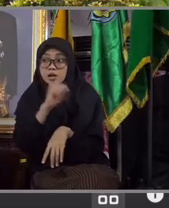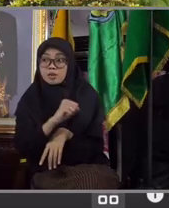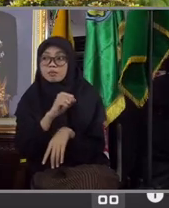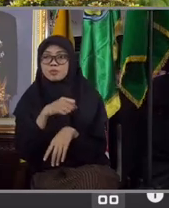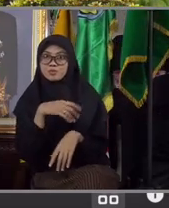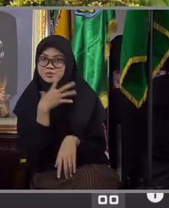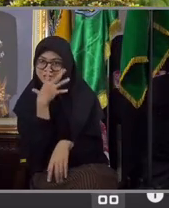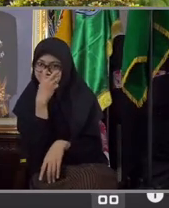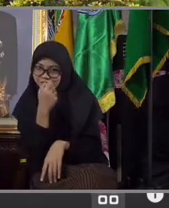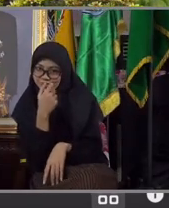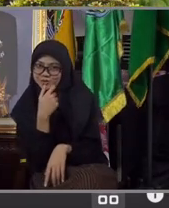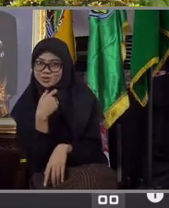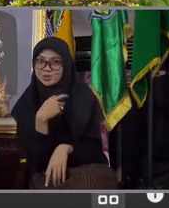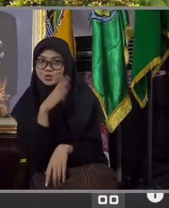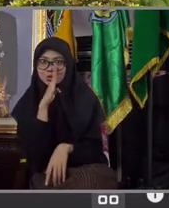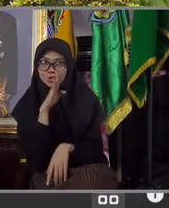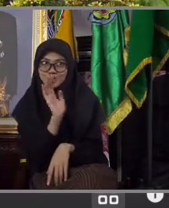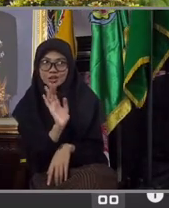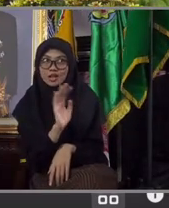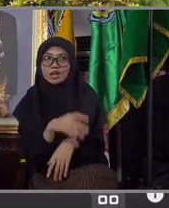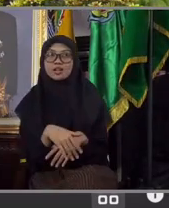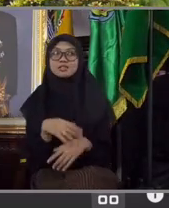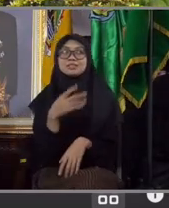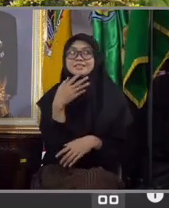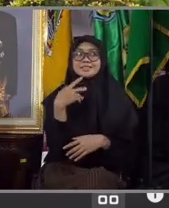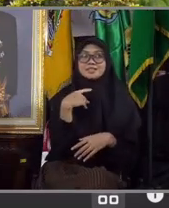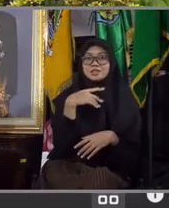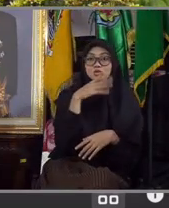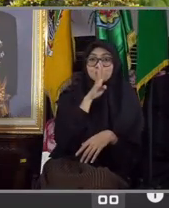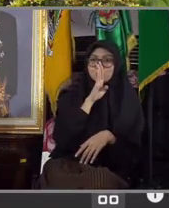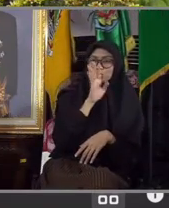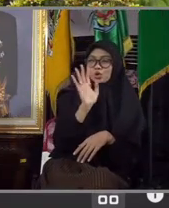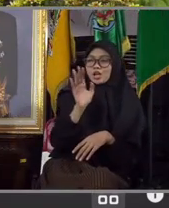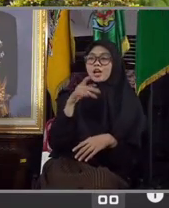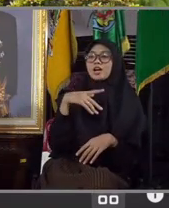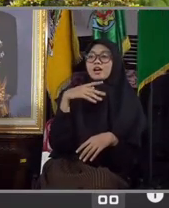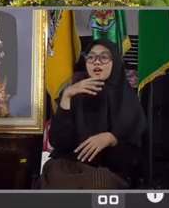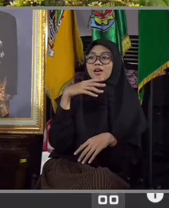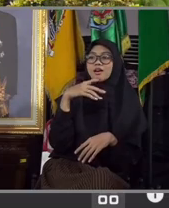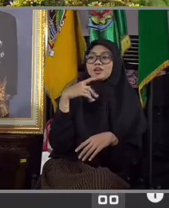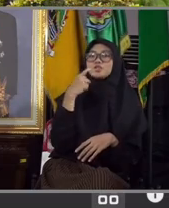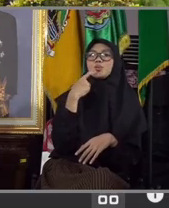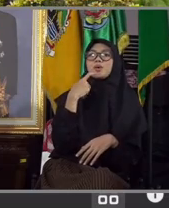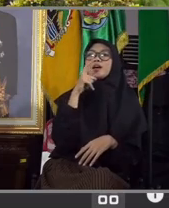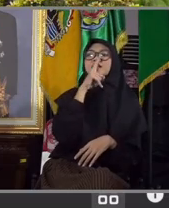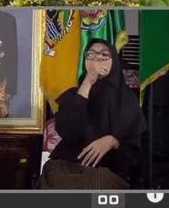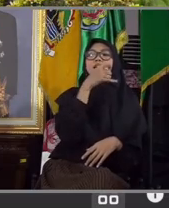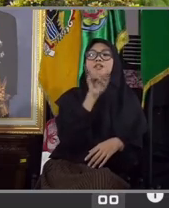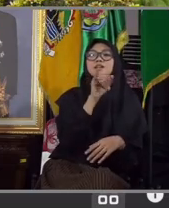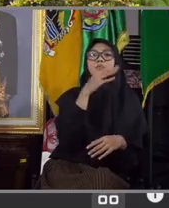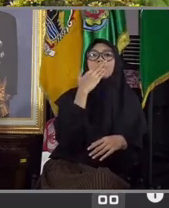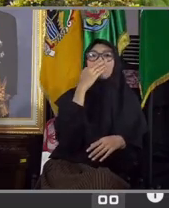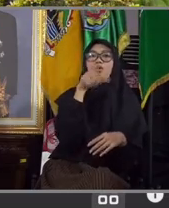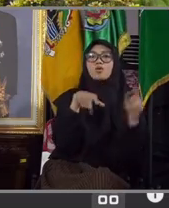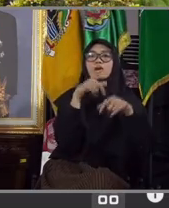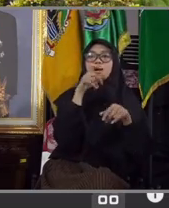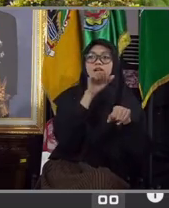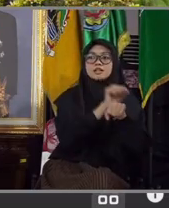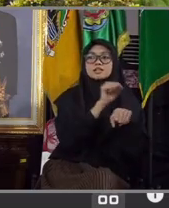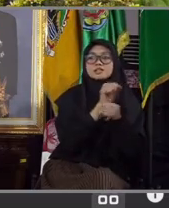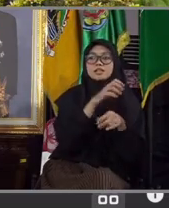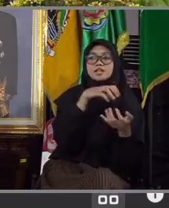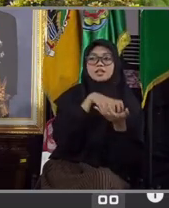Tenane ngarang itu iki. Kalau ndak percaya nanti bisa ditanyakan dengan yang punya Kampung Jawi. Sing duwe ndi sing